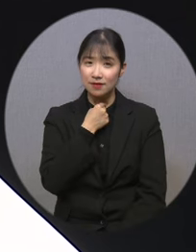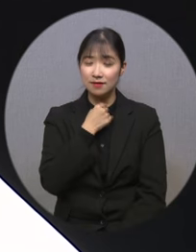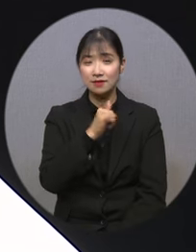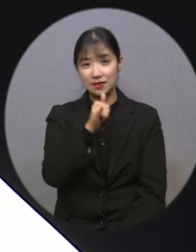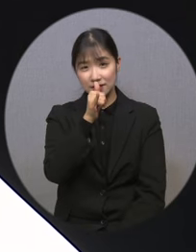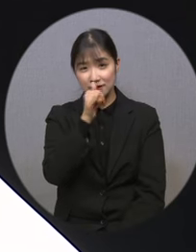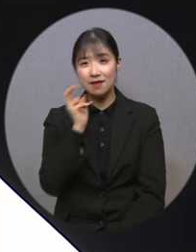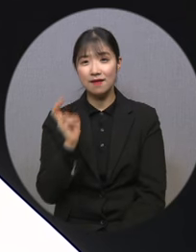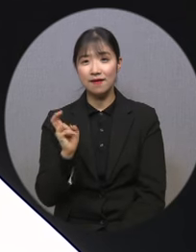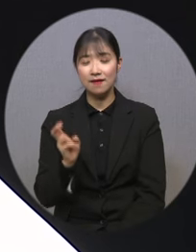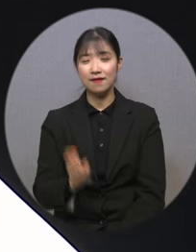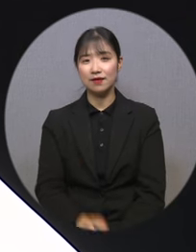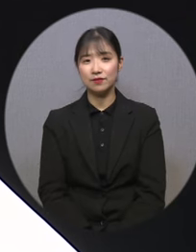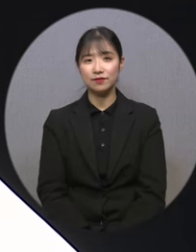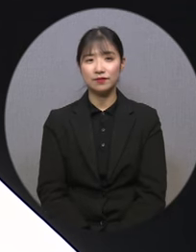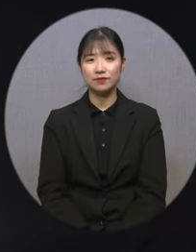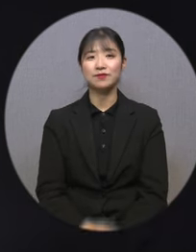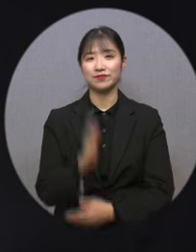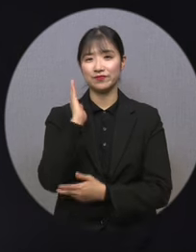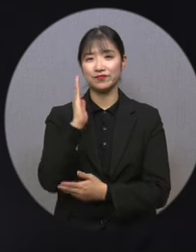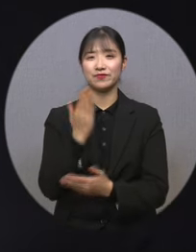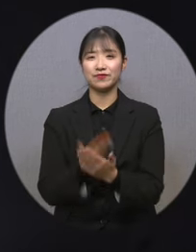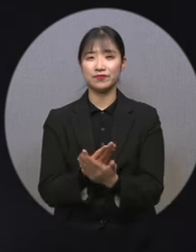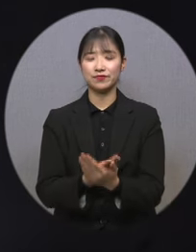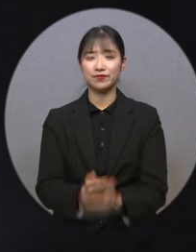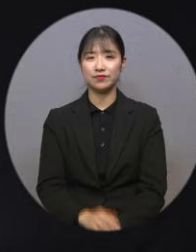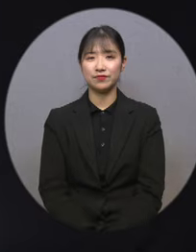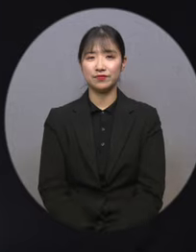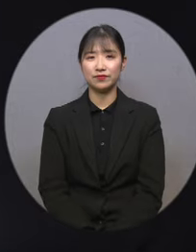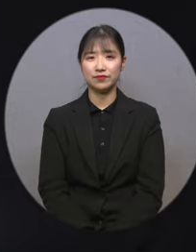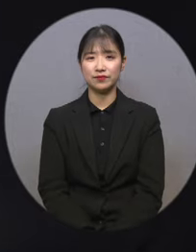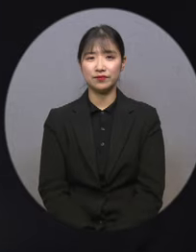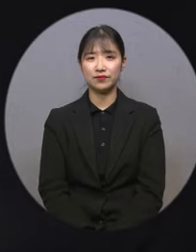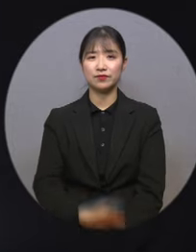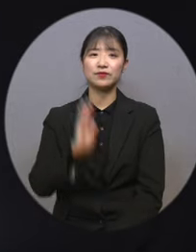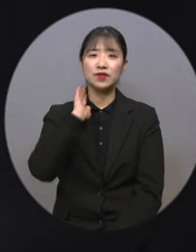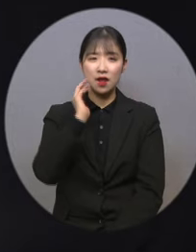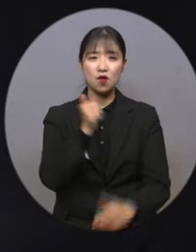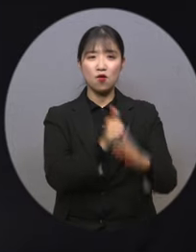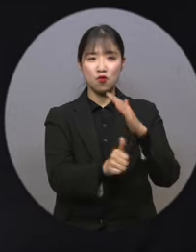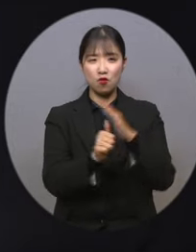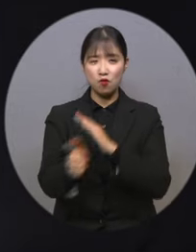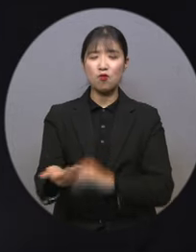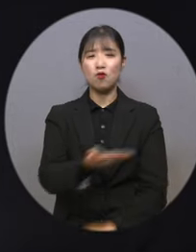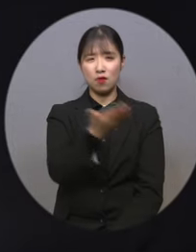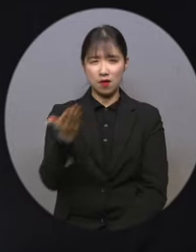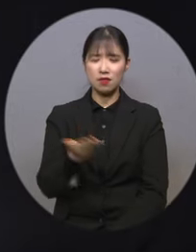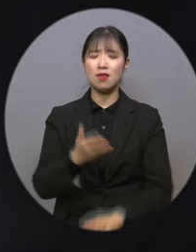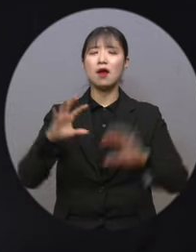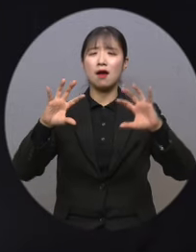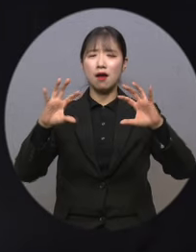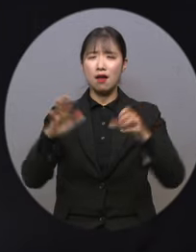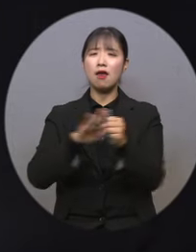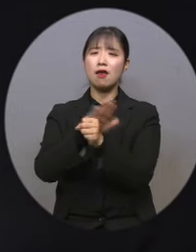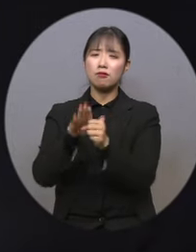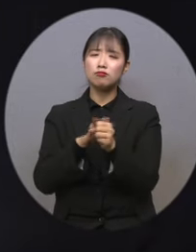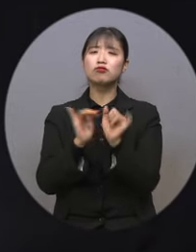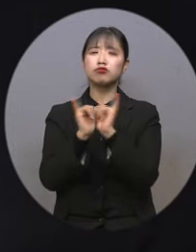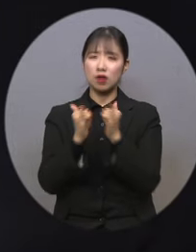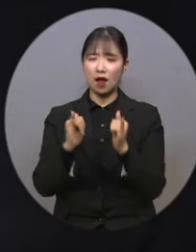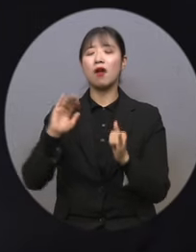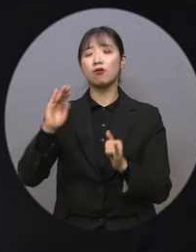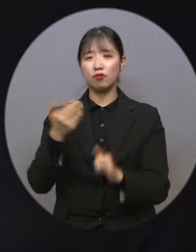많이 있으실 것 같아. 예. 한 말씀 주시죠. 대통령 후보들은 다 애국자가 되려고 하는